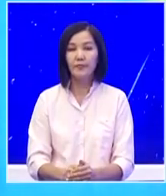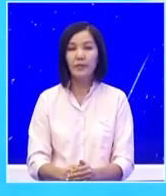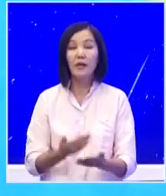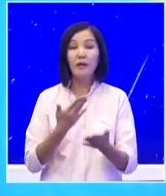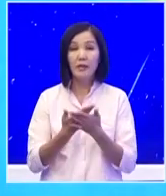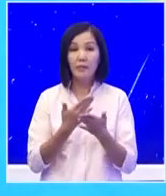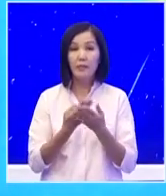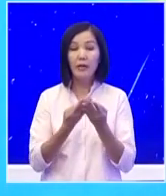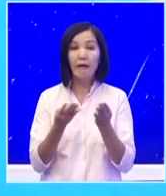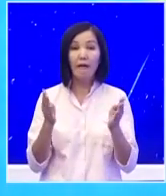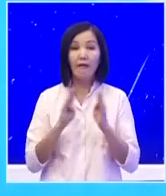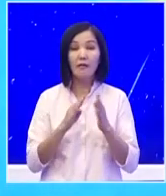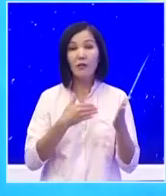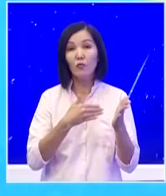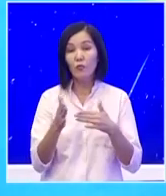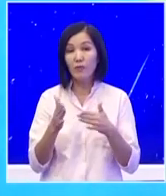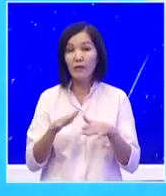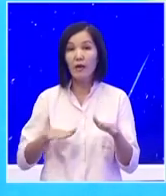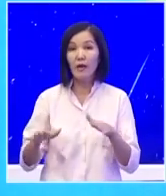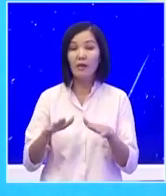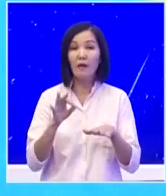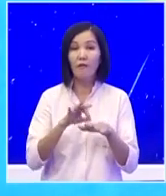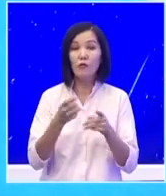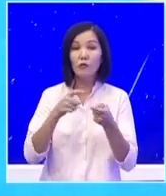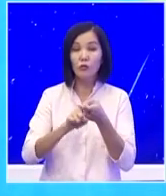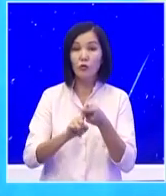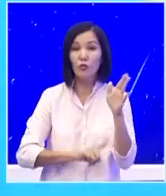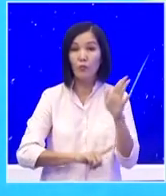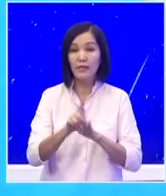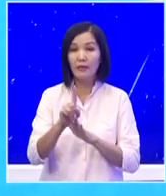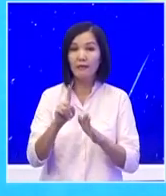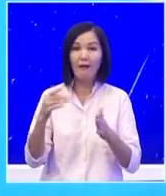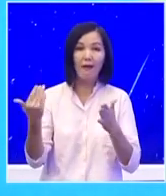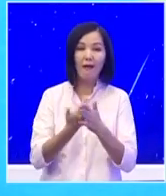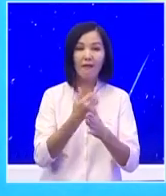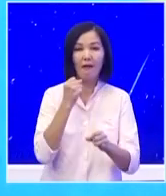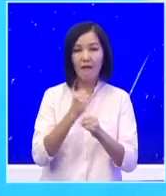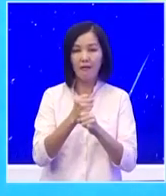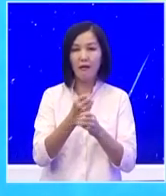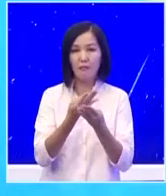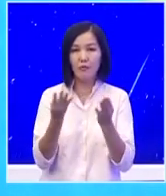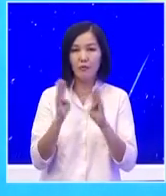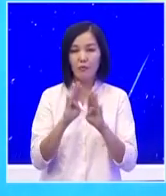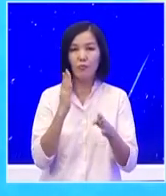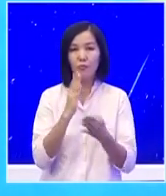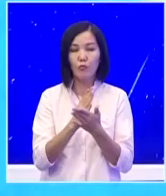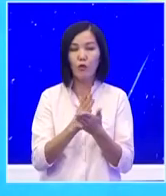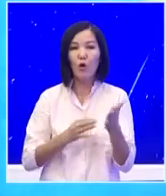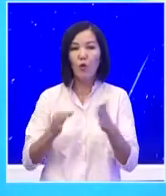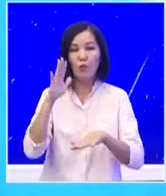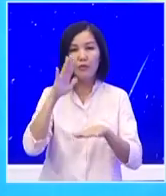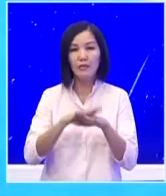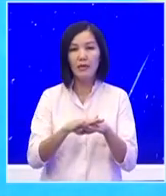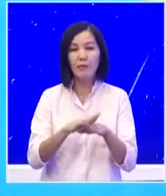Егерде карантин жеңілдетілген аумақтарда вирус жұқтыру жиілесе, онда қайта қатаңдату режимі енгізіледі. Сондықтан облыс басшылары,